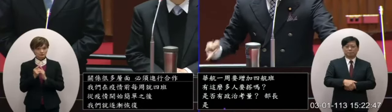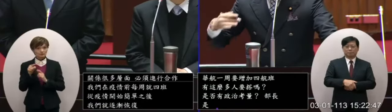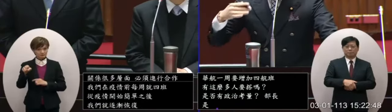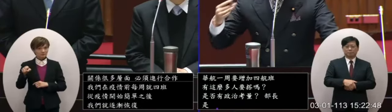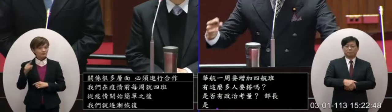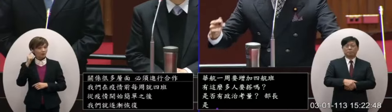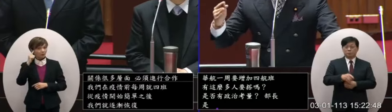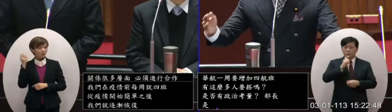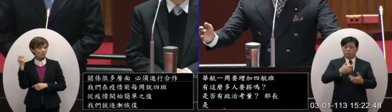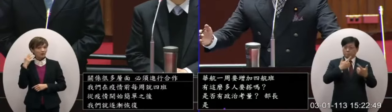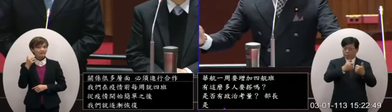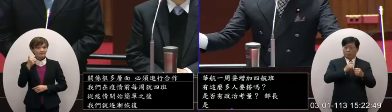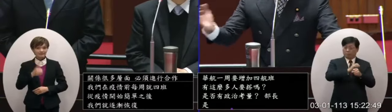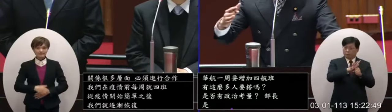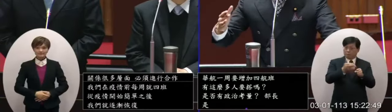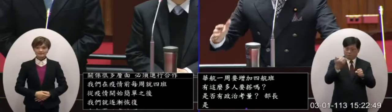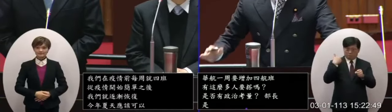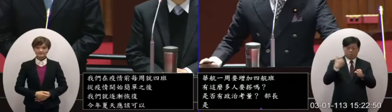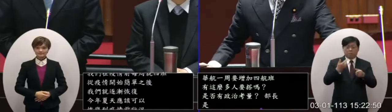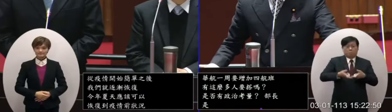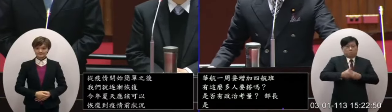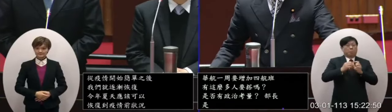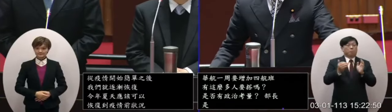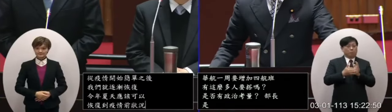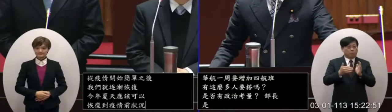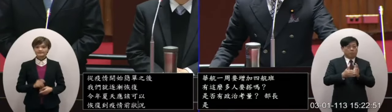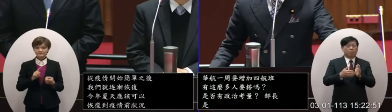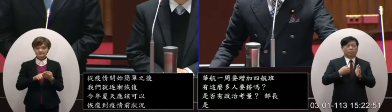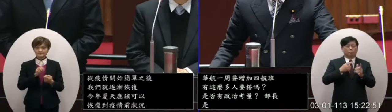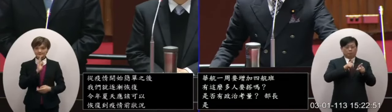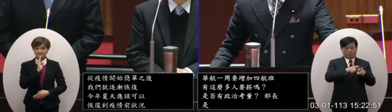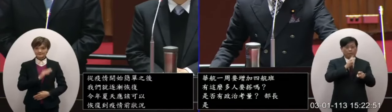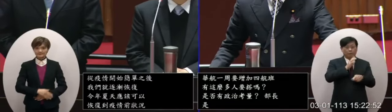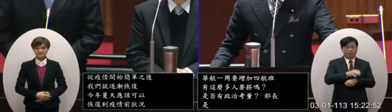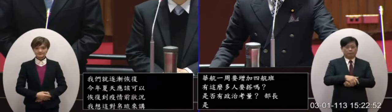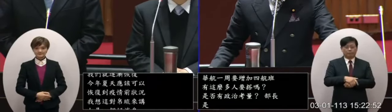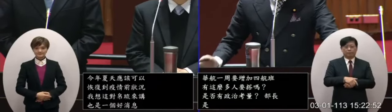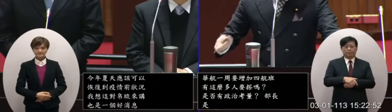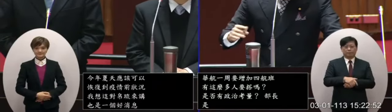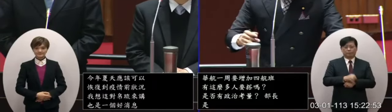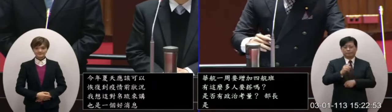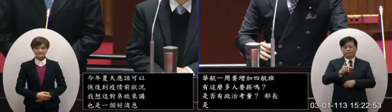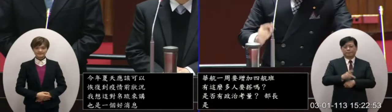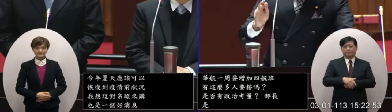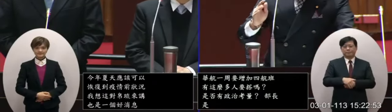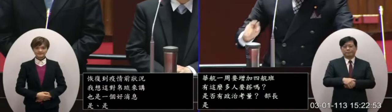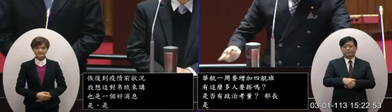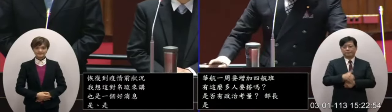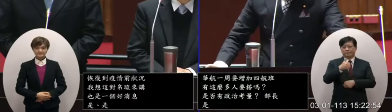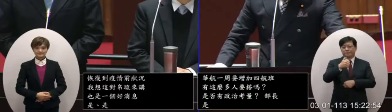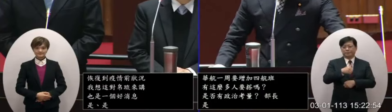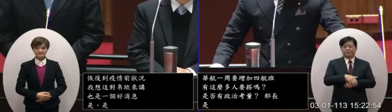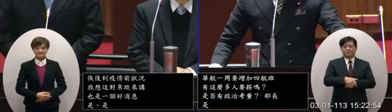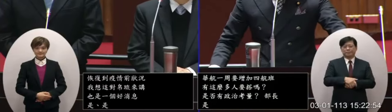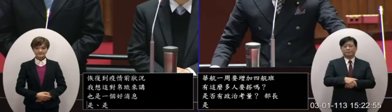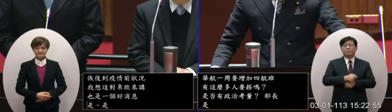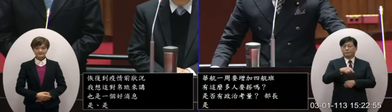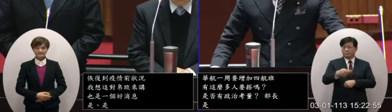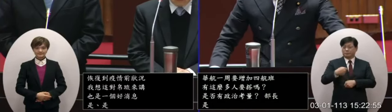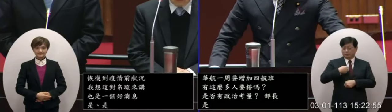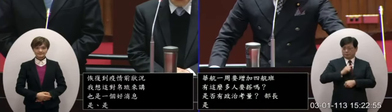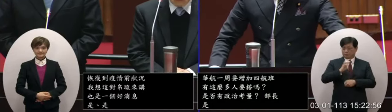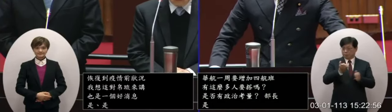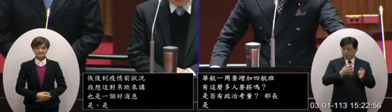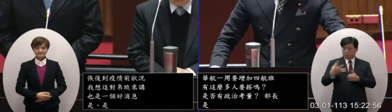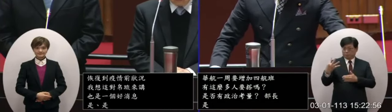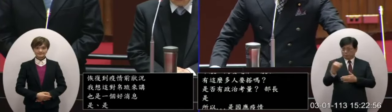个好消息。 所以是因应疫情准备要回温之前的一个状态。 是吗？ 好 ，OK。好，那谢谢。那以下呢，我有准